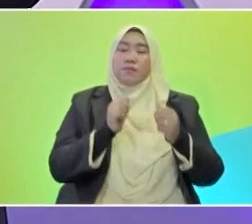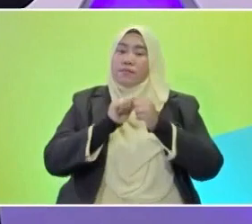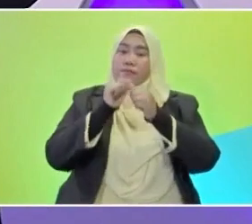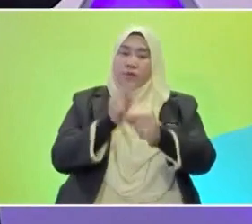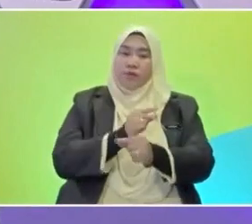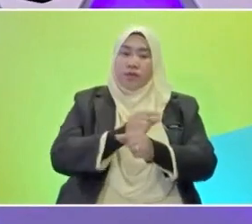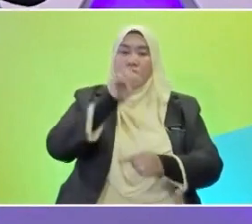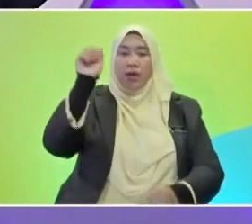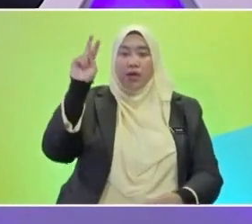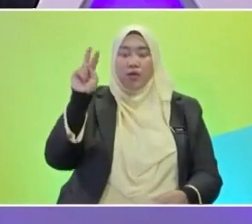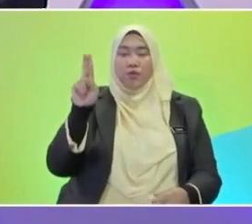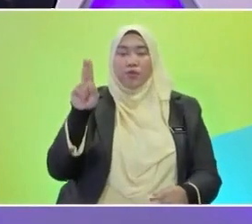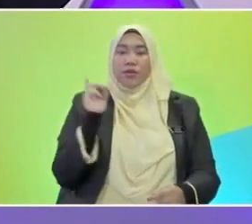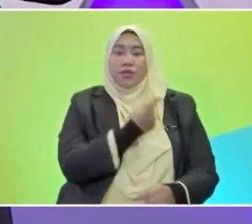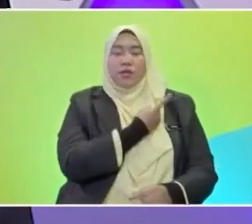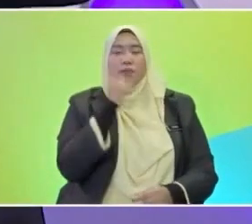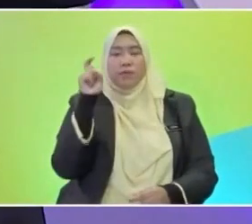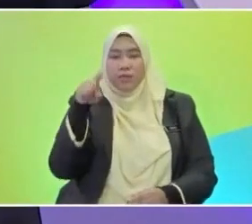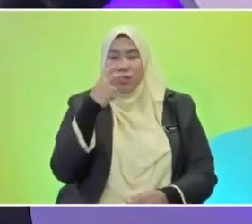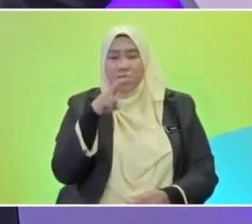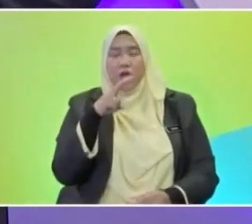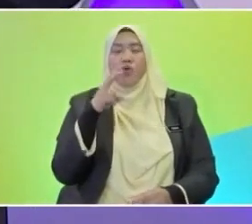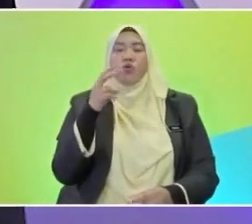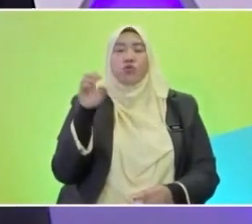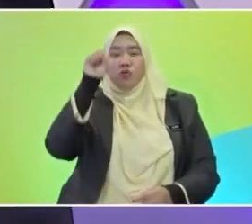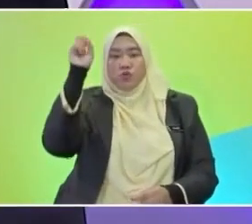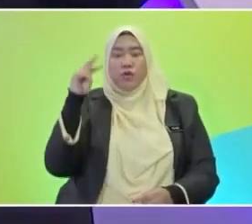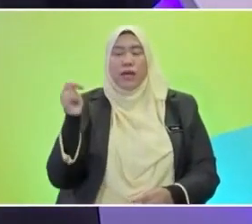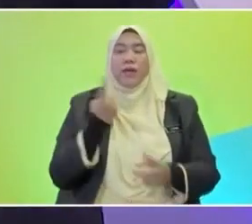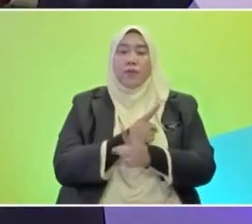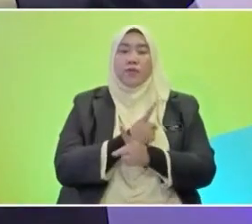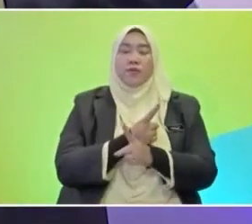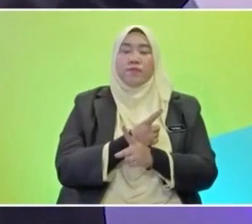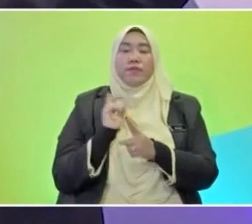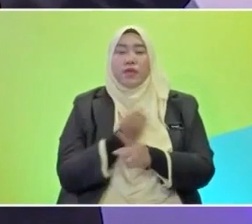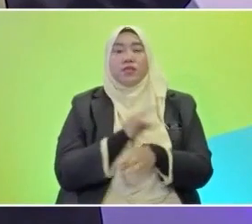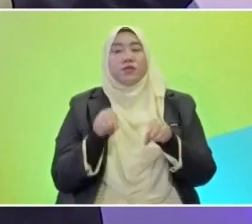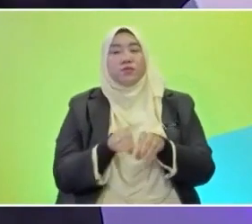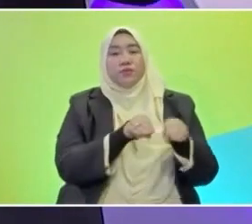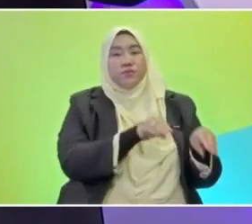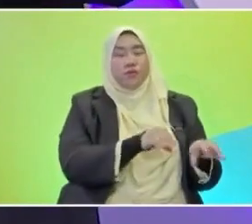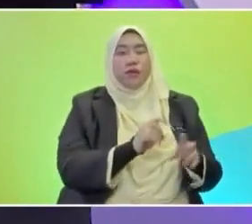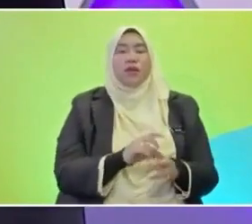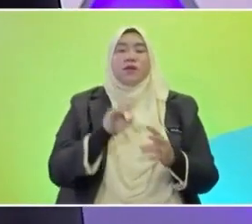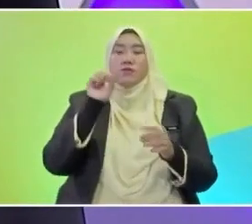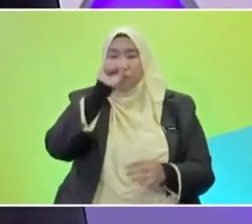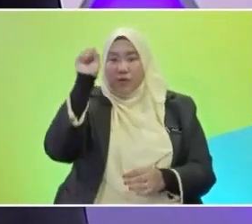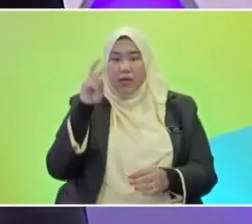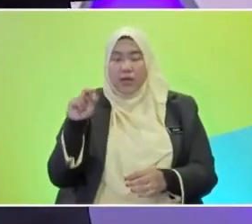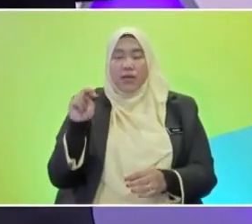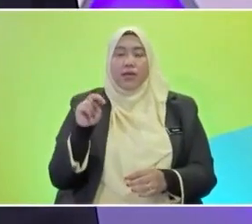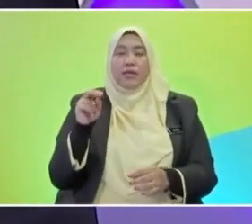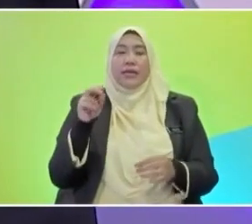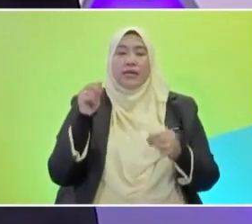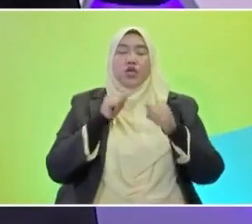soalnya tahu apa operasi yang terlibat jadi kita susun Oke sesuatu soal yang itu mengikut ayat matematika yang